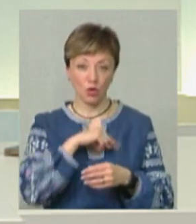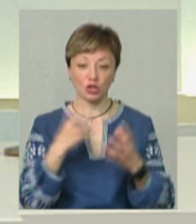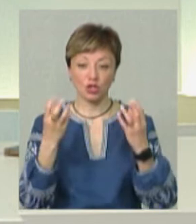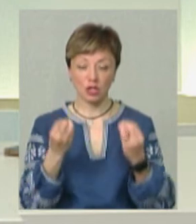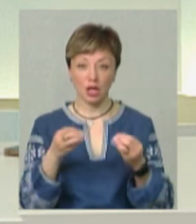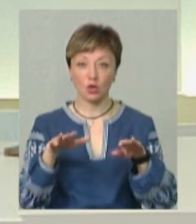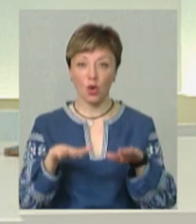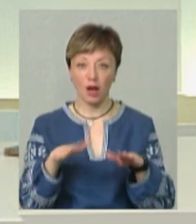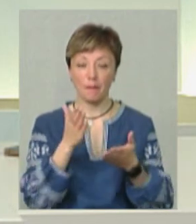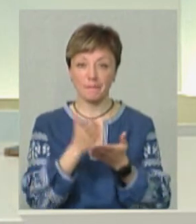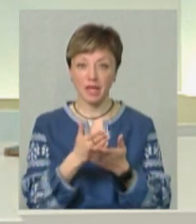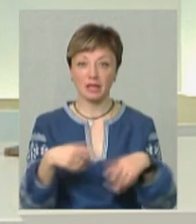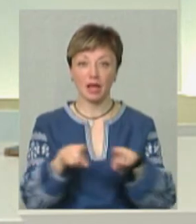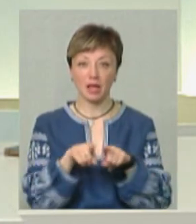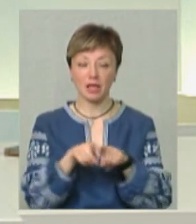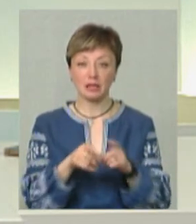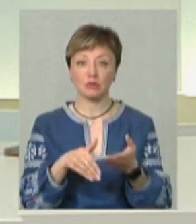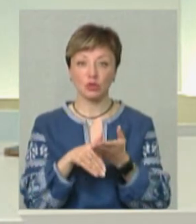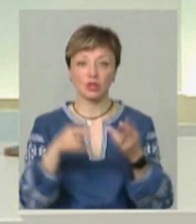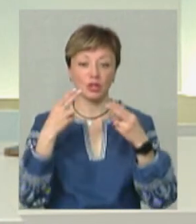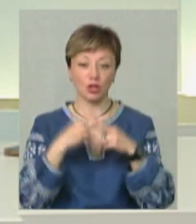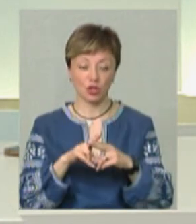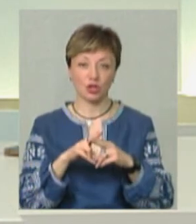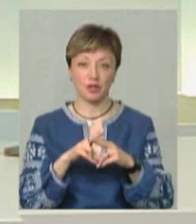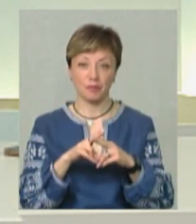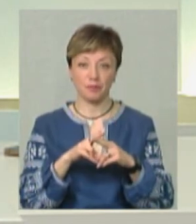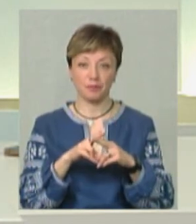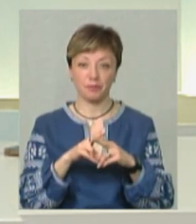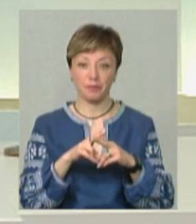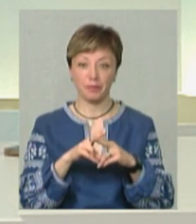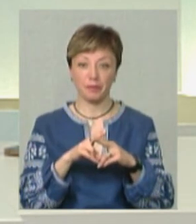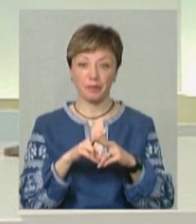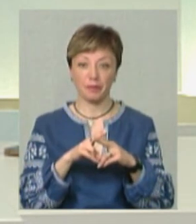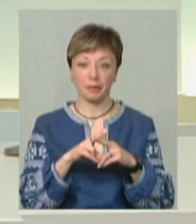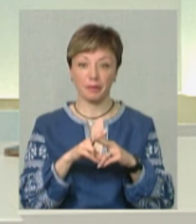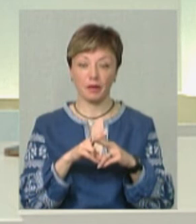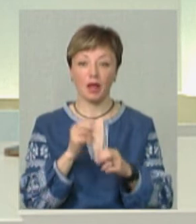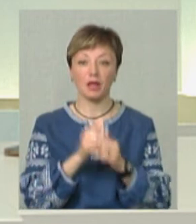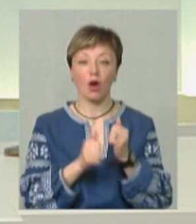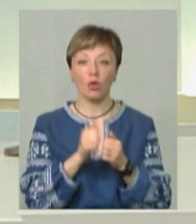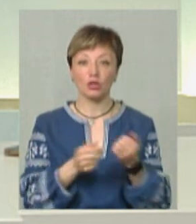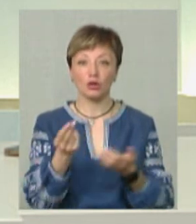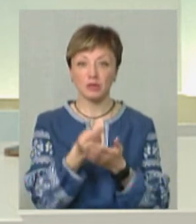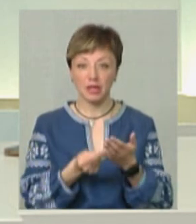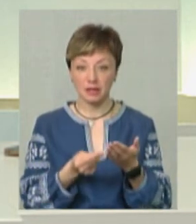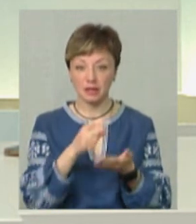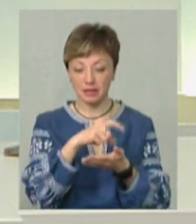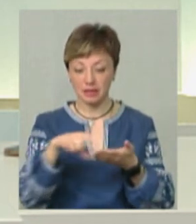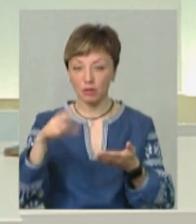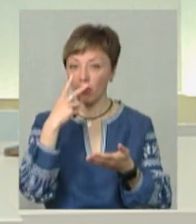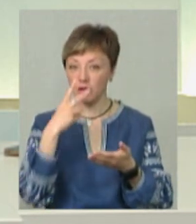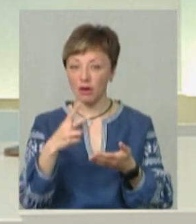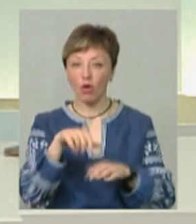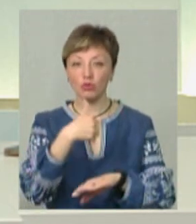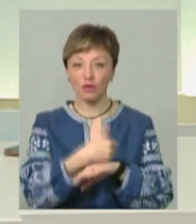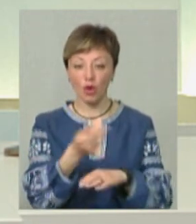ще з локальним є ось такі способи технічні виведення на кожній орнаментальній стрічці